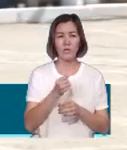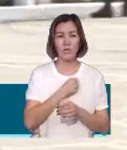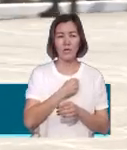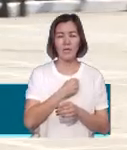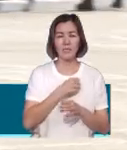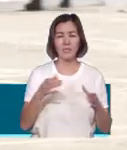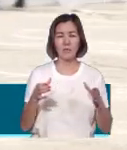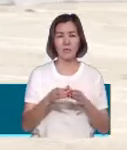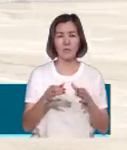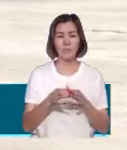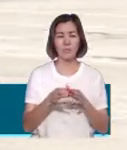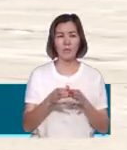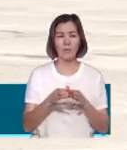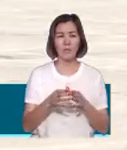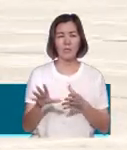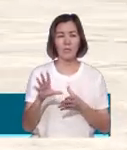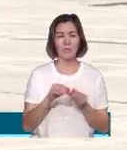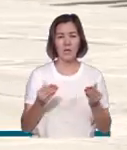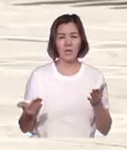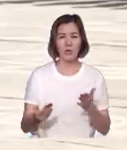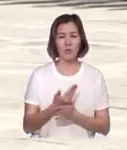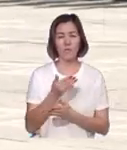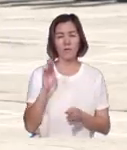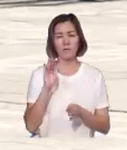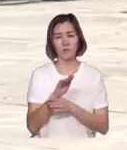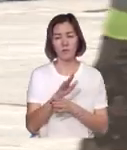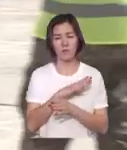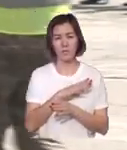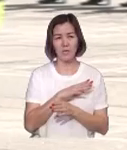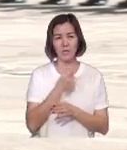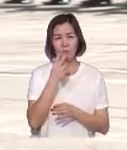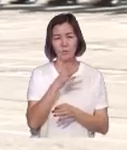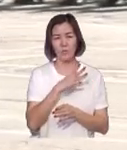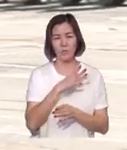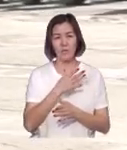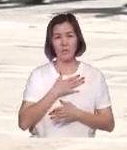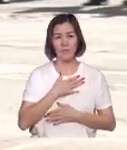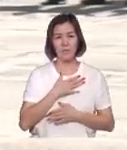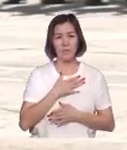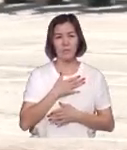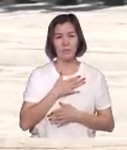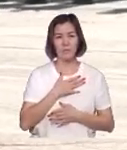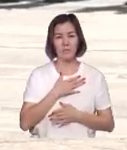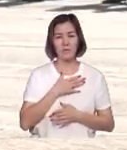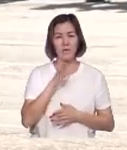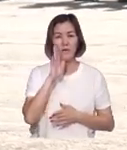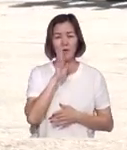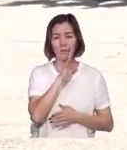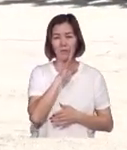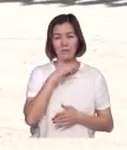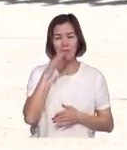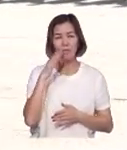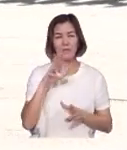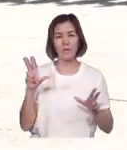ұлттық ұландықтар қатары жаңа сарбаздармен толығып тұр. Көргендеріңізде ақ менің ту сыртымда ата-аналар және де